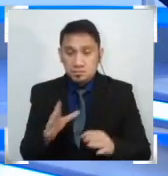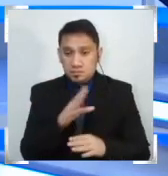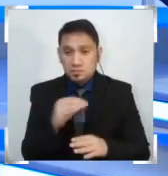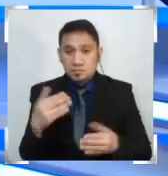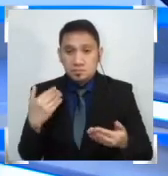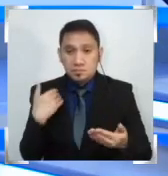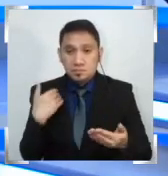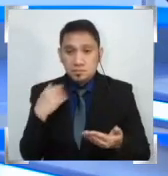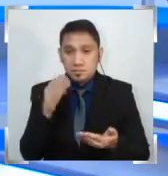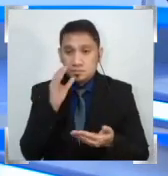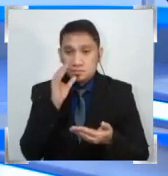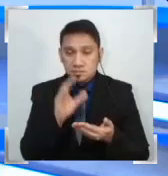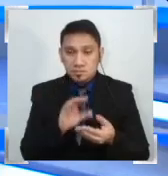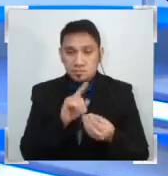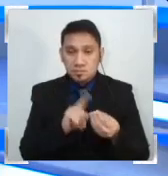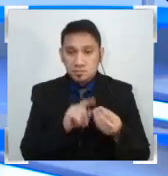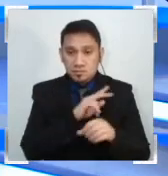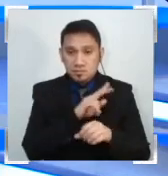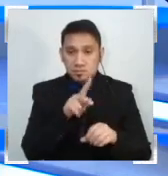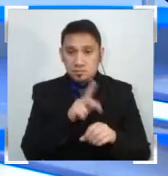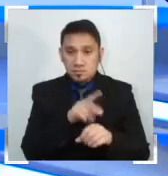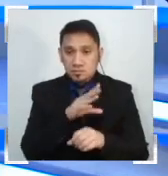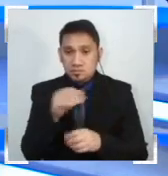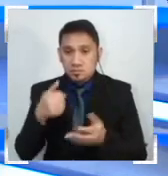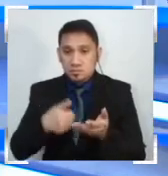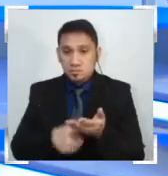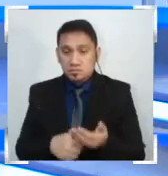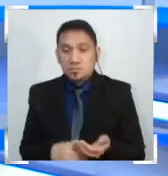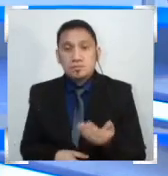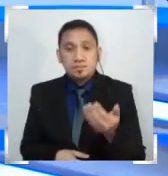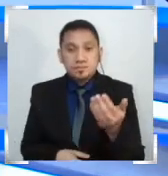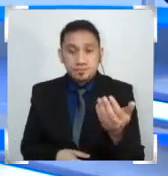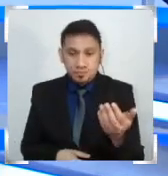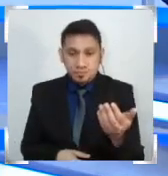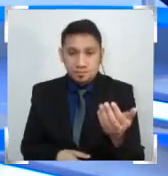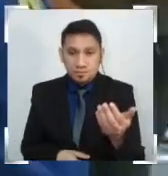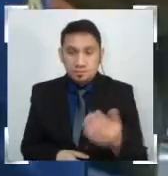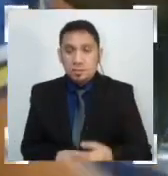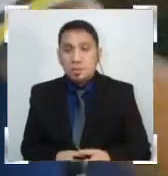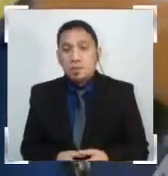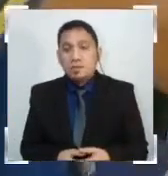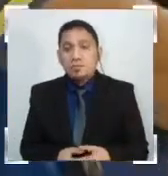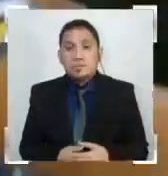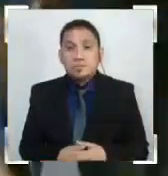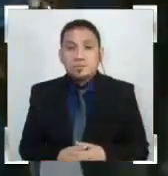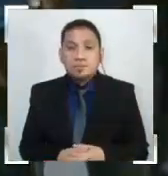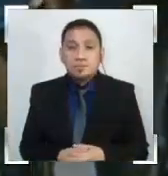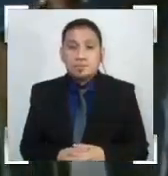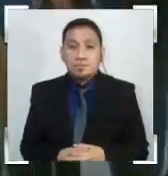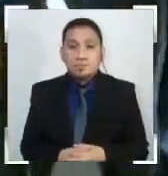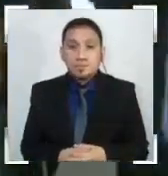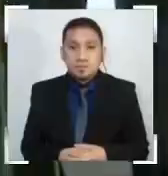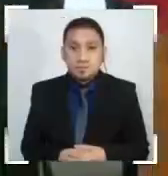at eleksyon. Saksi, sina Darling Kai at Sandra Aguinaldo.